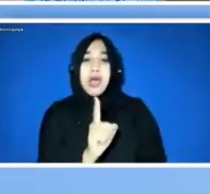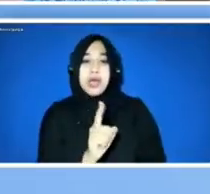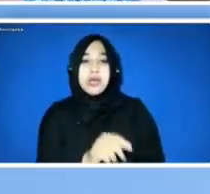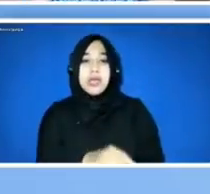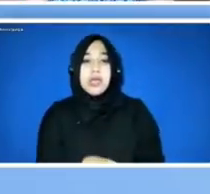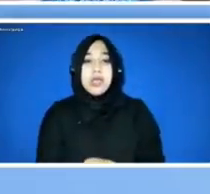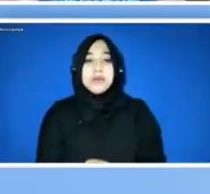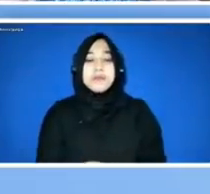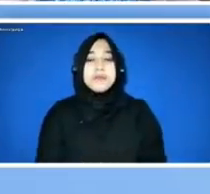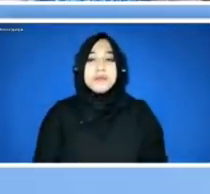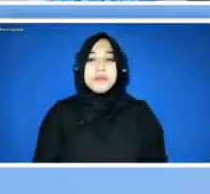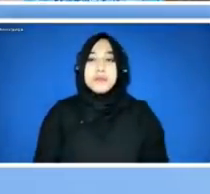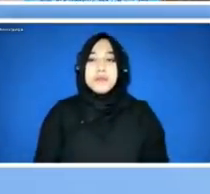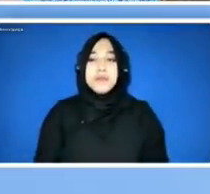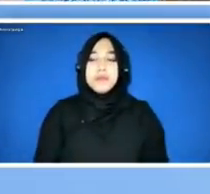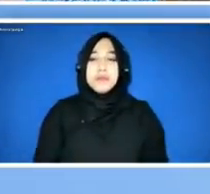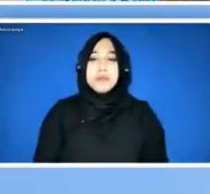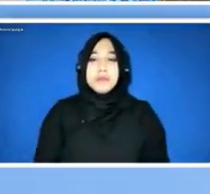ya, bahwa